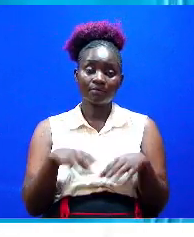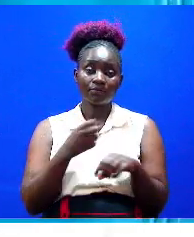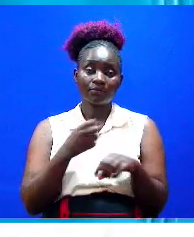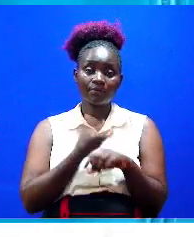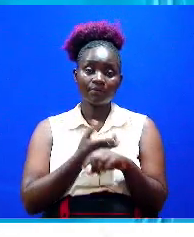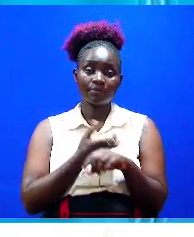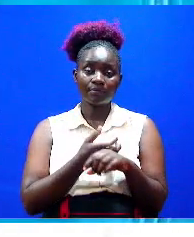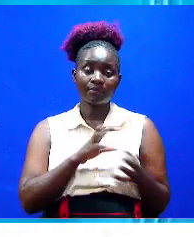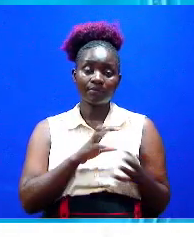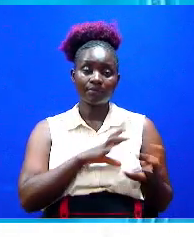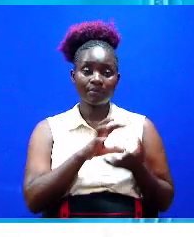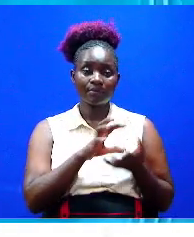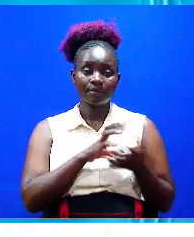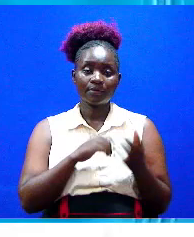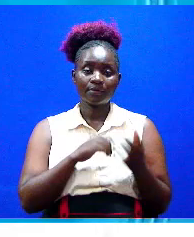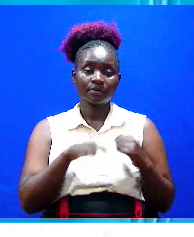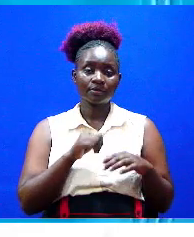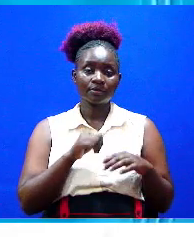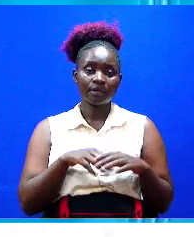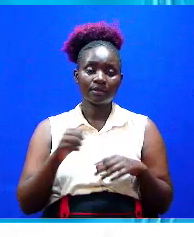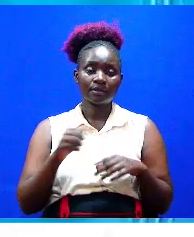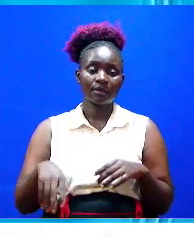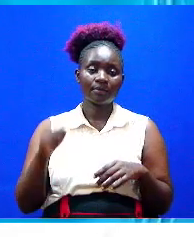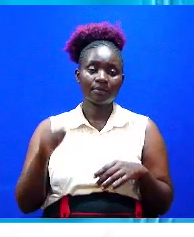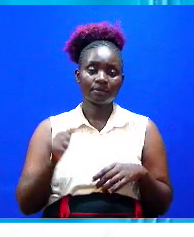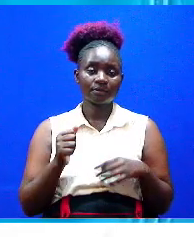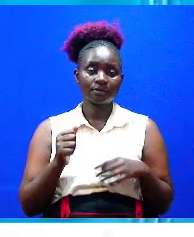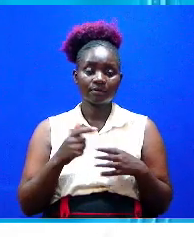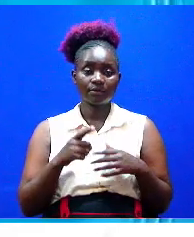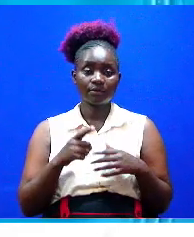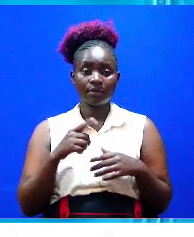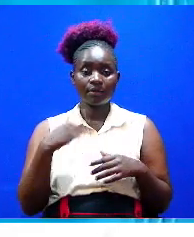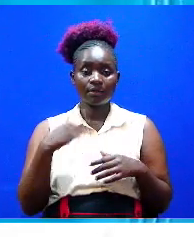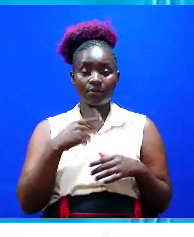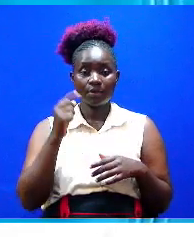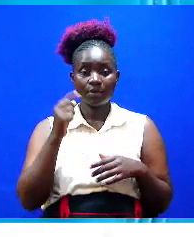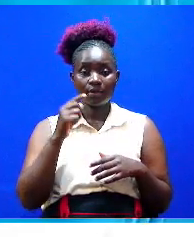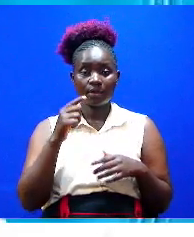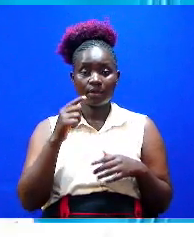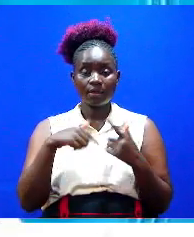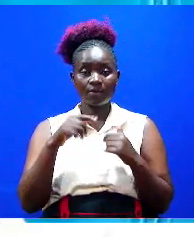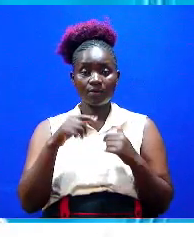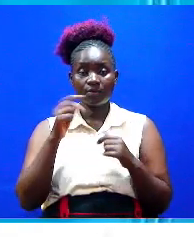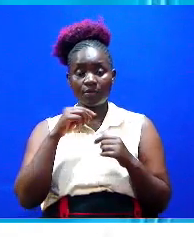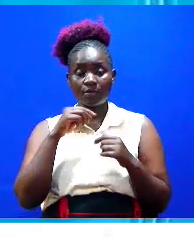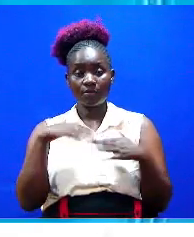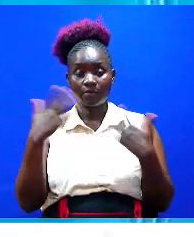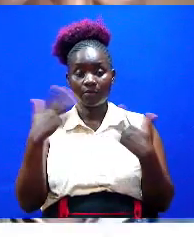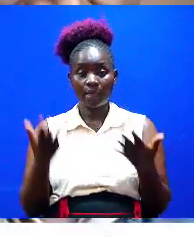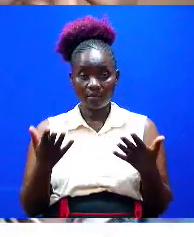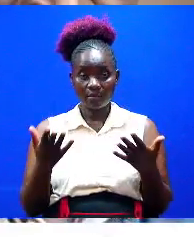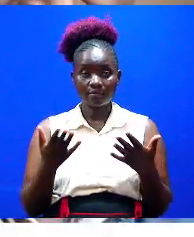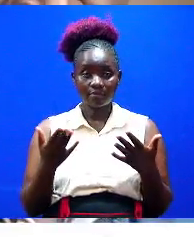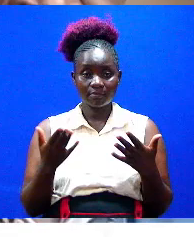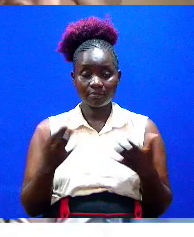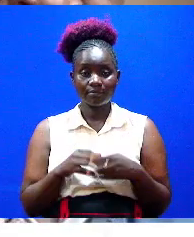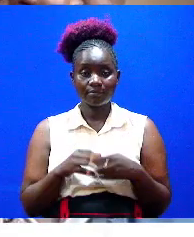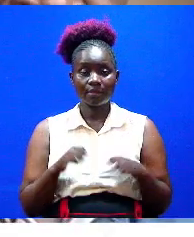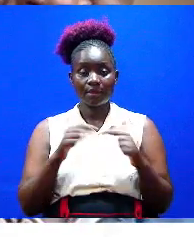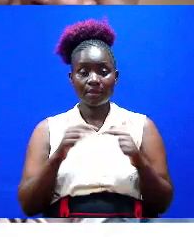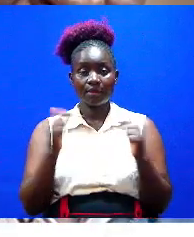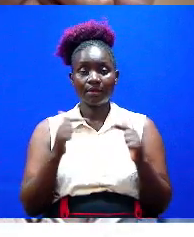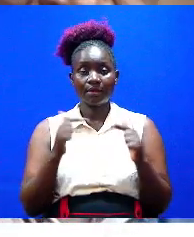mojango bekire chiguni na itoro chibon Kaya babisa barue basoire gatiko doita bona.